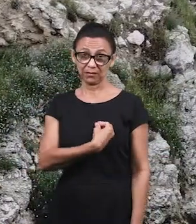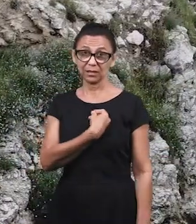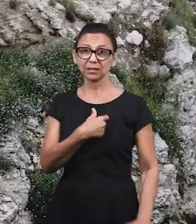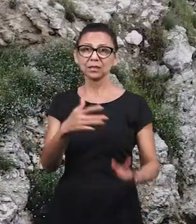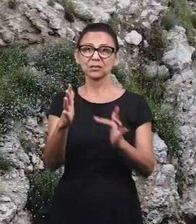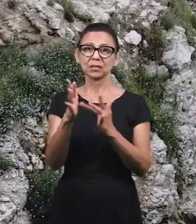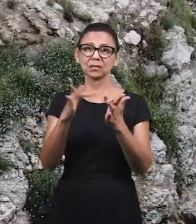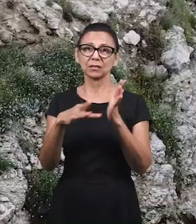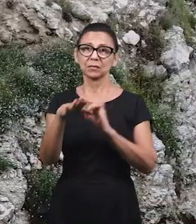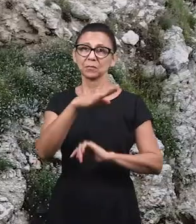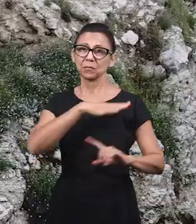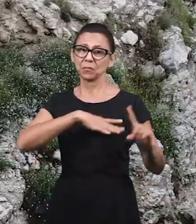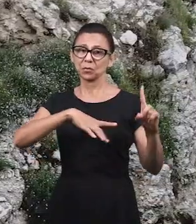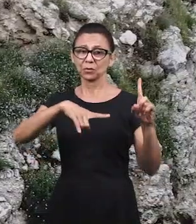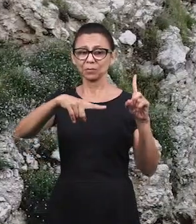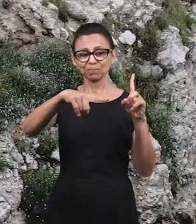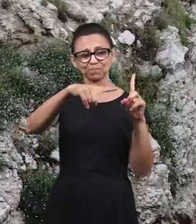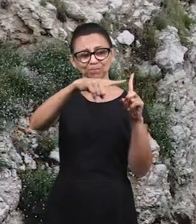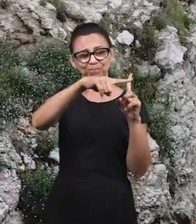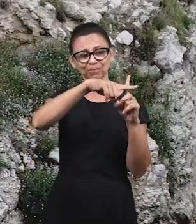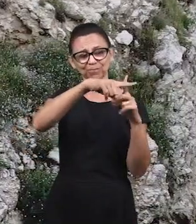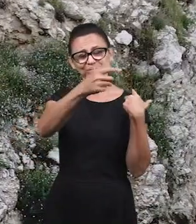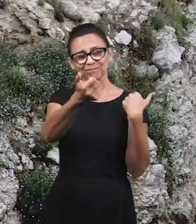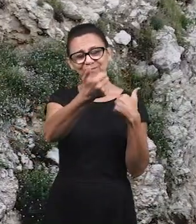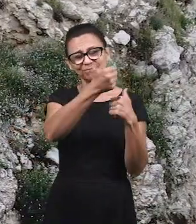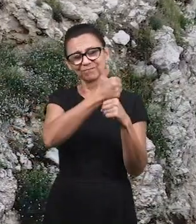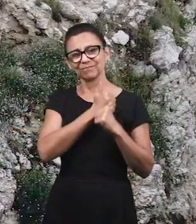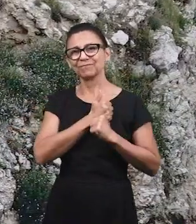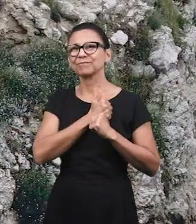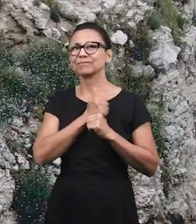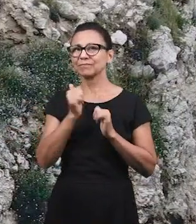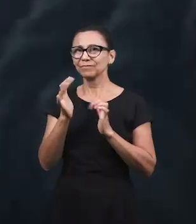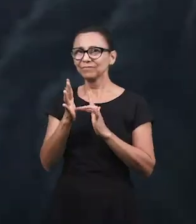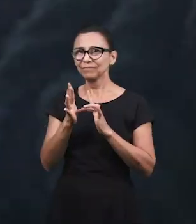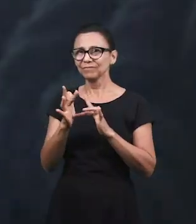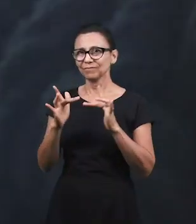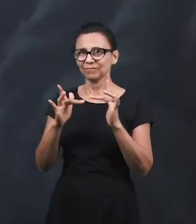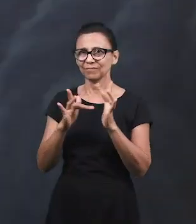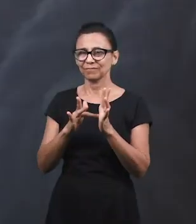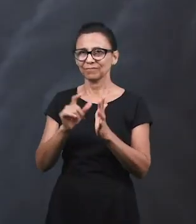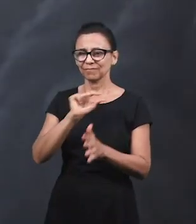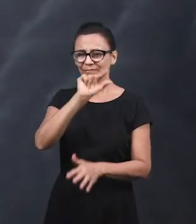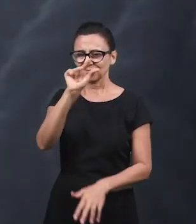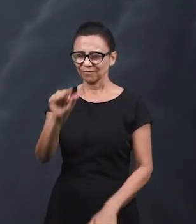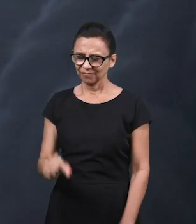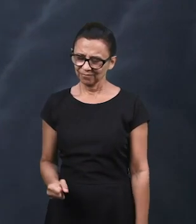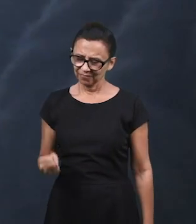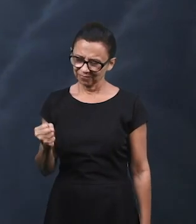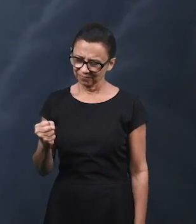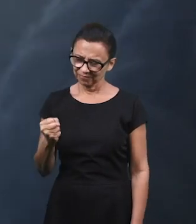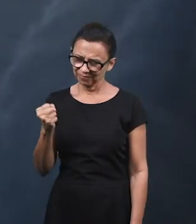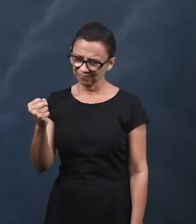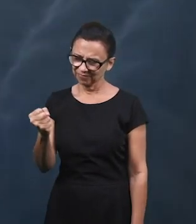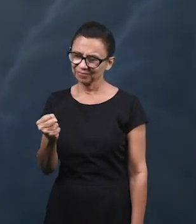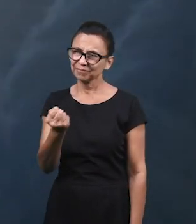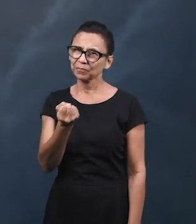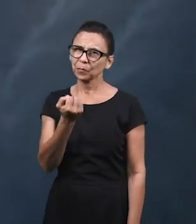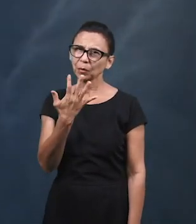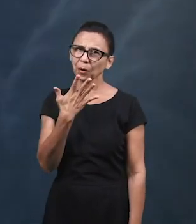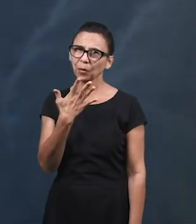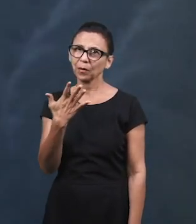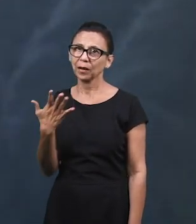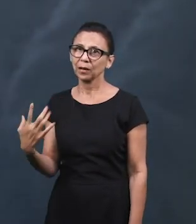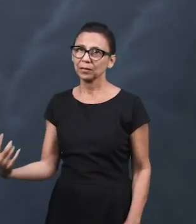meu Jesus, o bom pastor, a mão que foi na